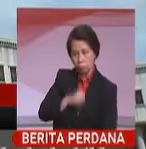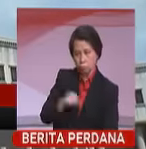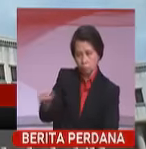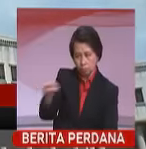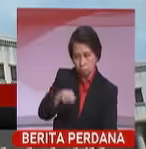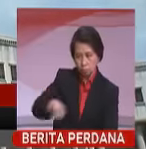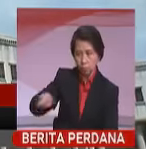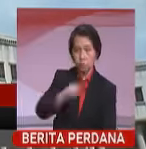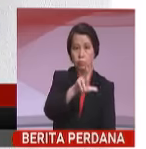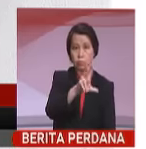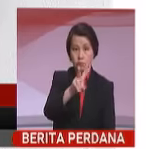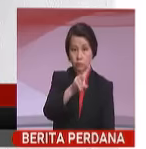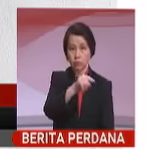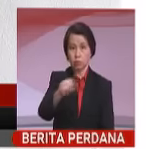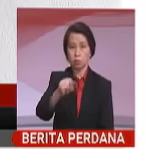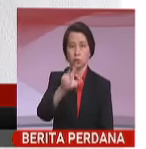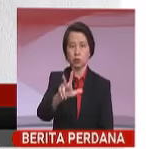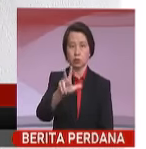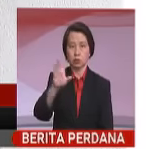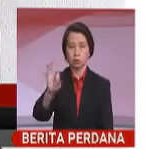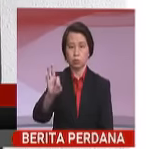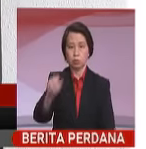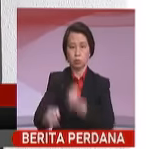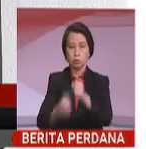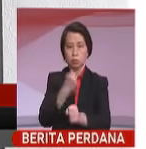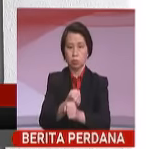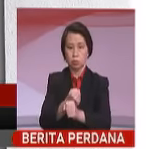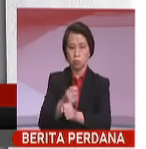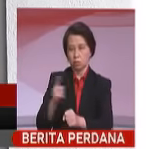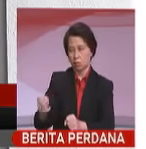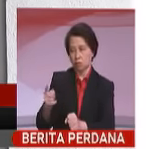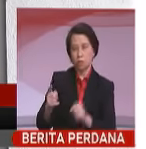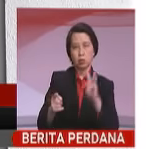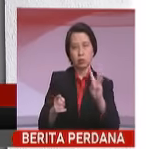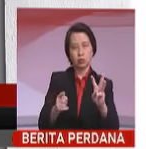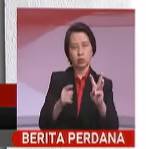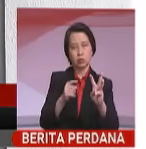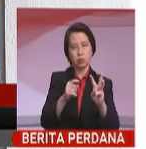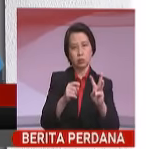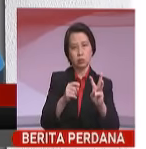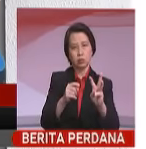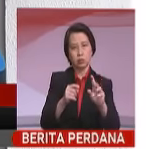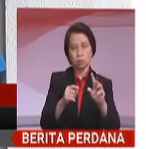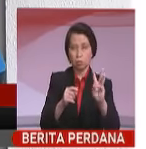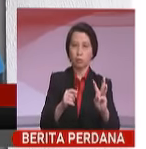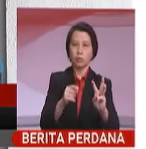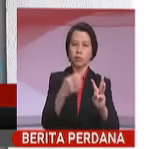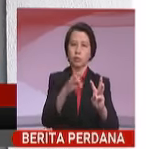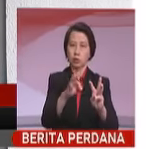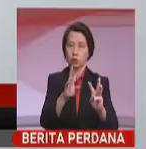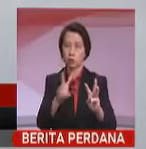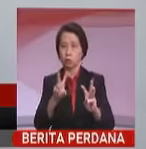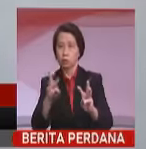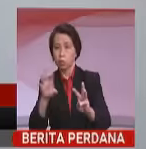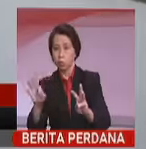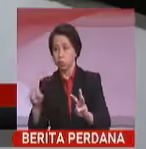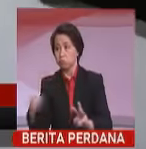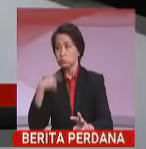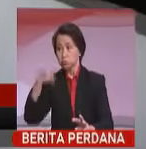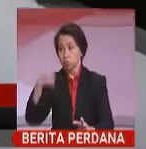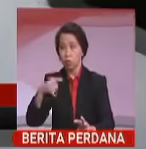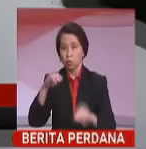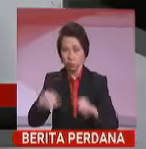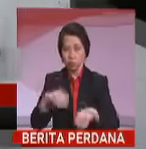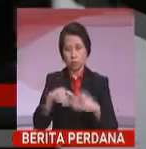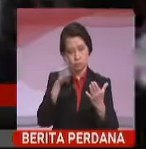lingkungan 32 hingga 39 tahun bergrad W19 dan W29 membuat pengakuan itu